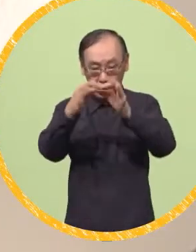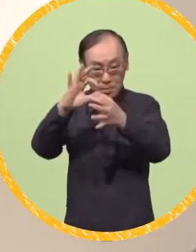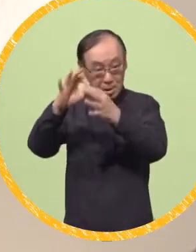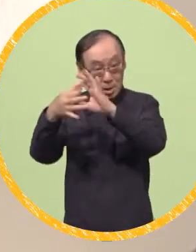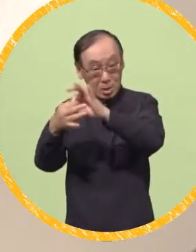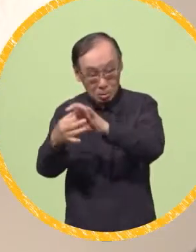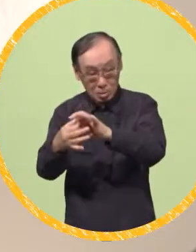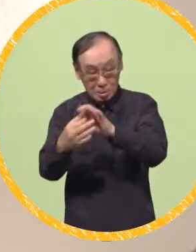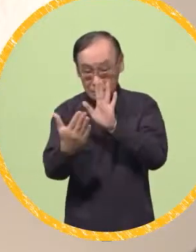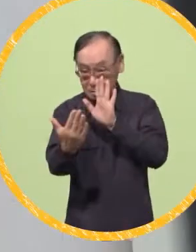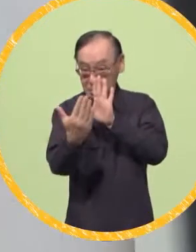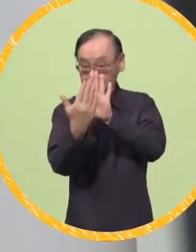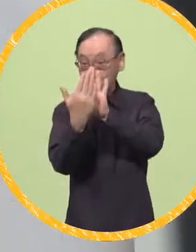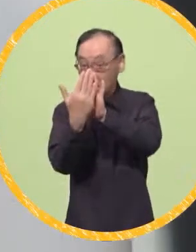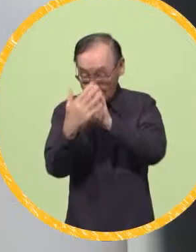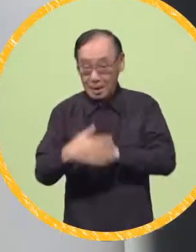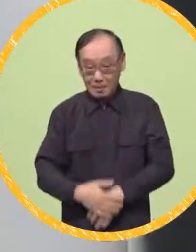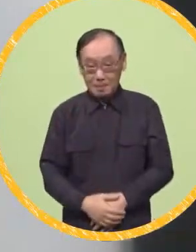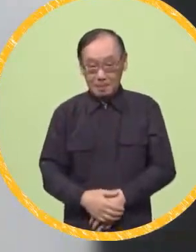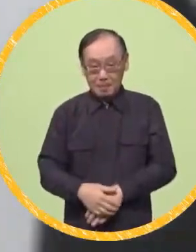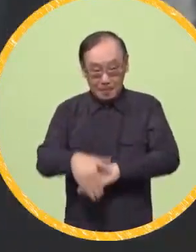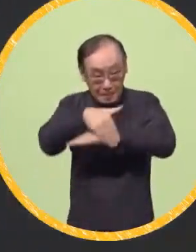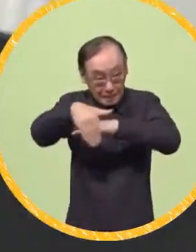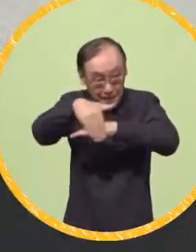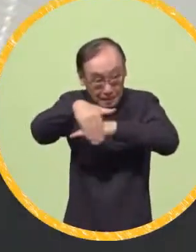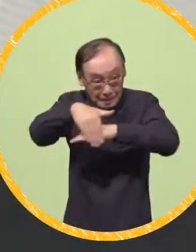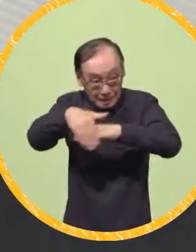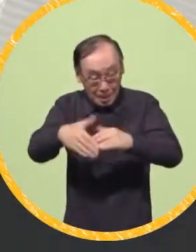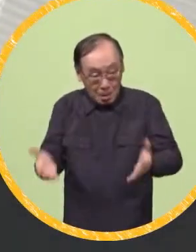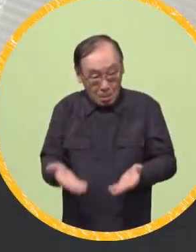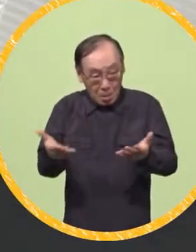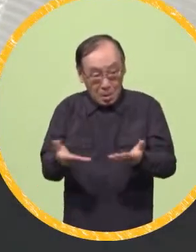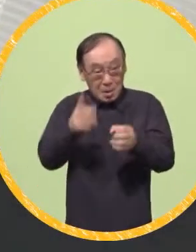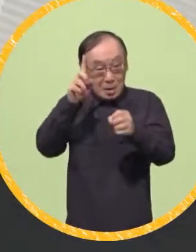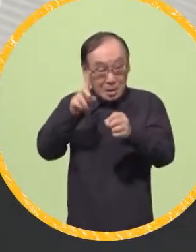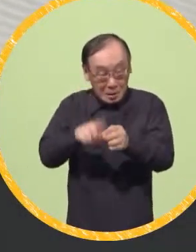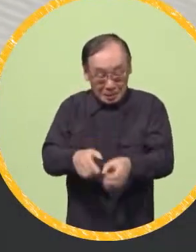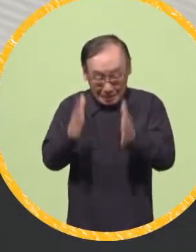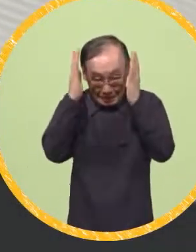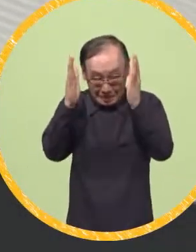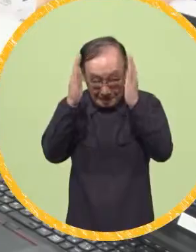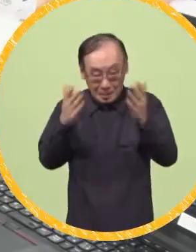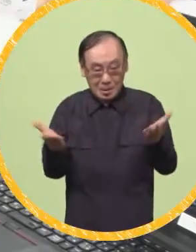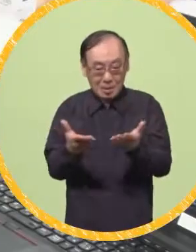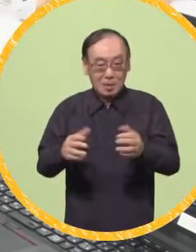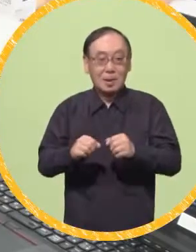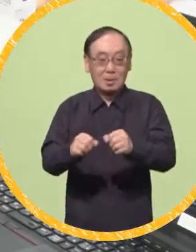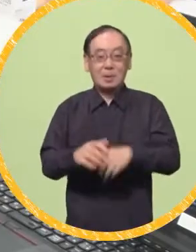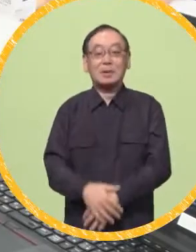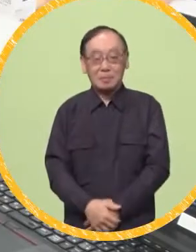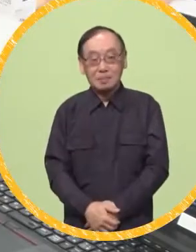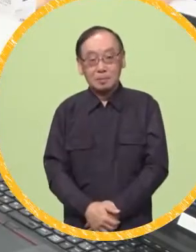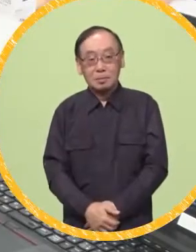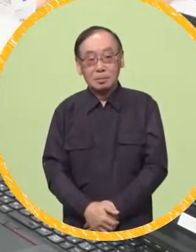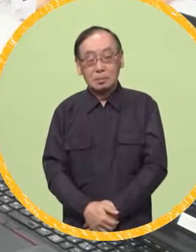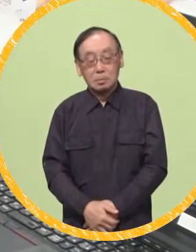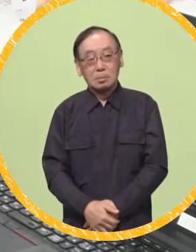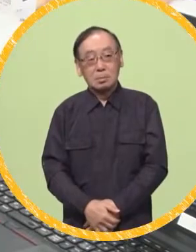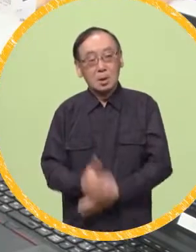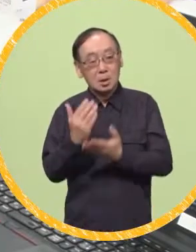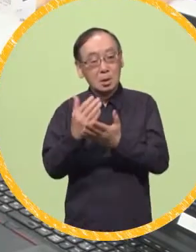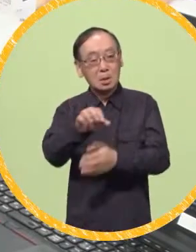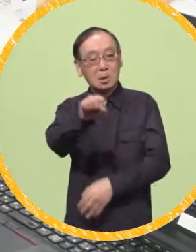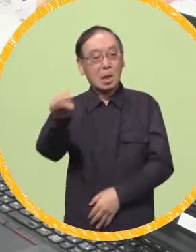東京2020大会や向けセーリング競技を盛り上げるため日々奮闘していますセイリングのサークルございまし